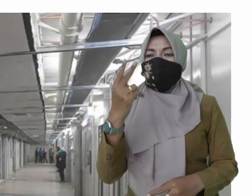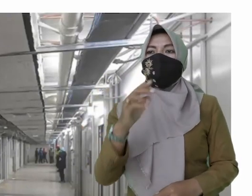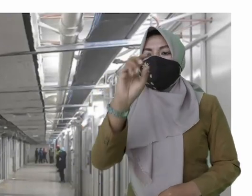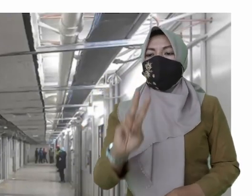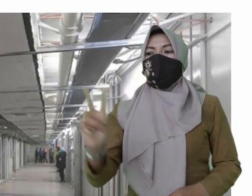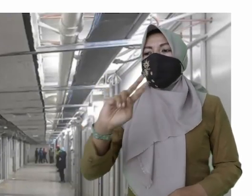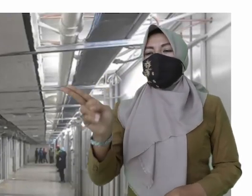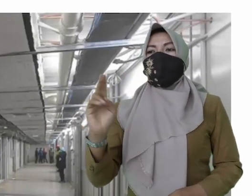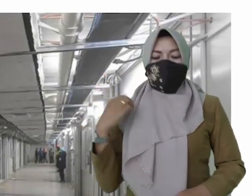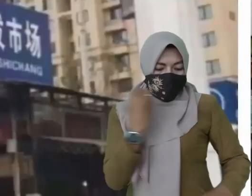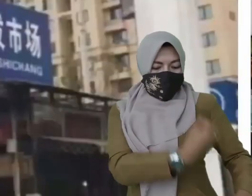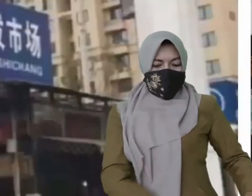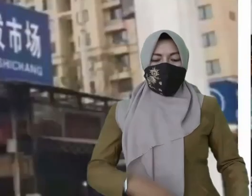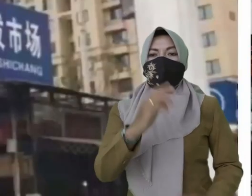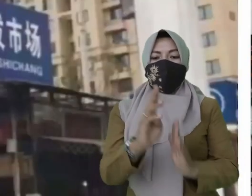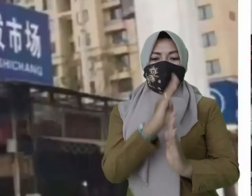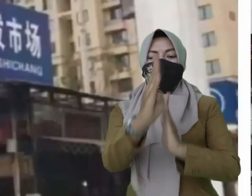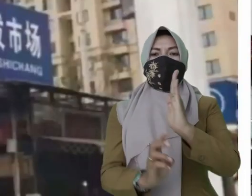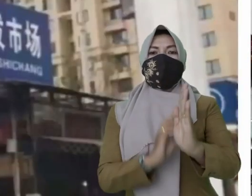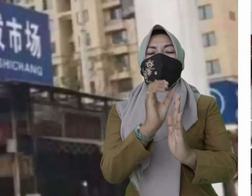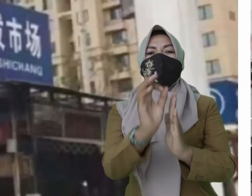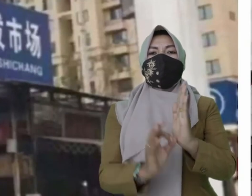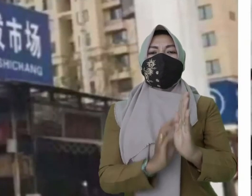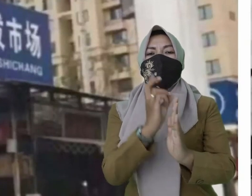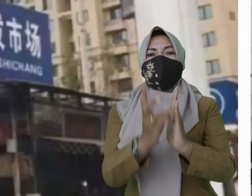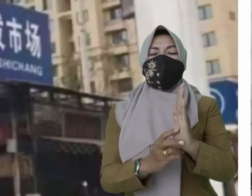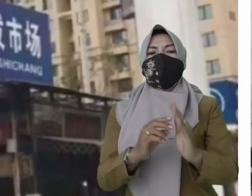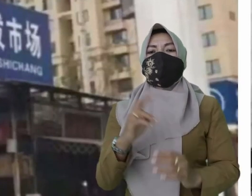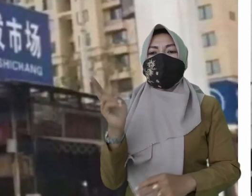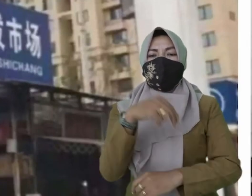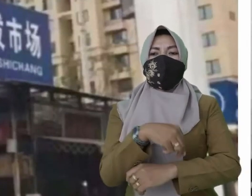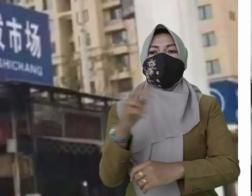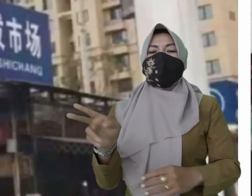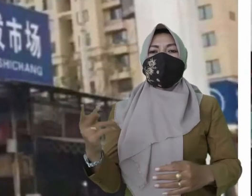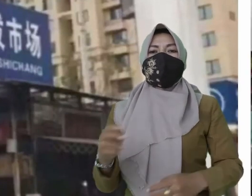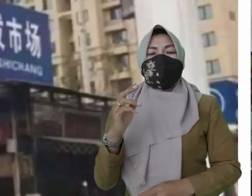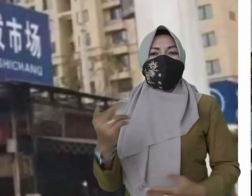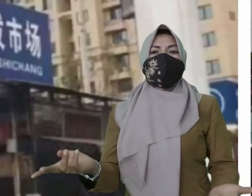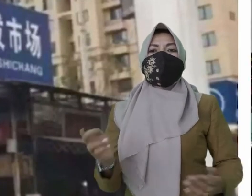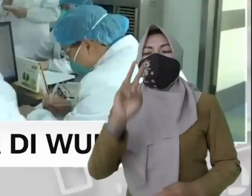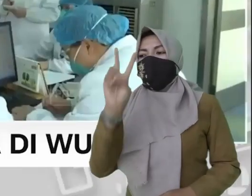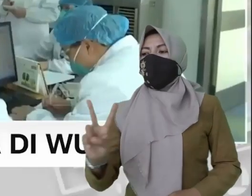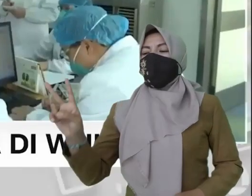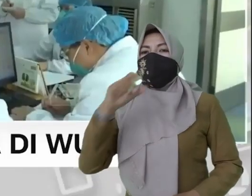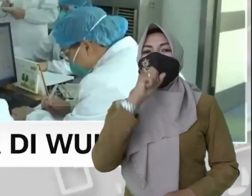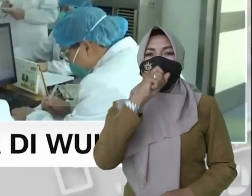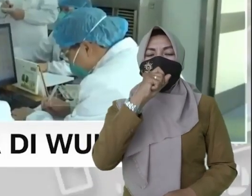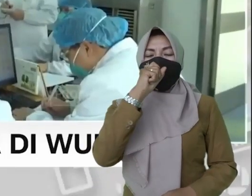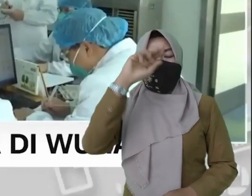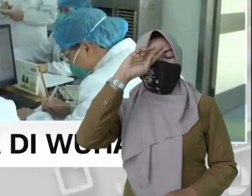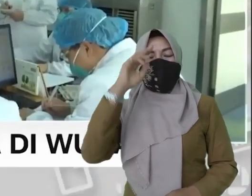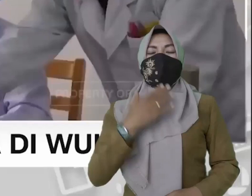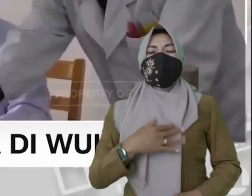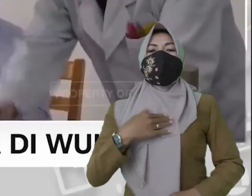pertama dijumpai di Provinsi Wuhan, China. Pada Desember 2019, awalnya beberapa orang, puluhan orang terinfeksi